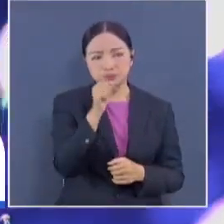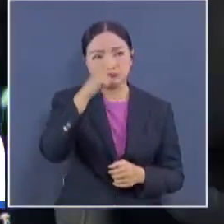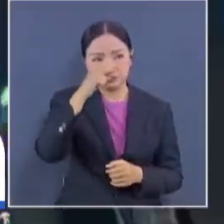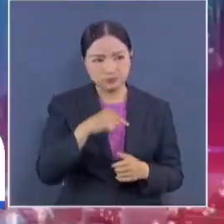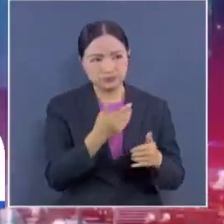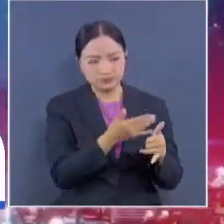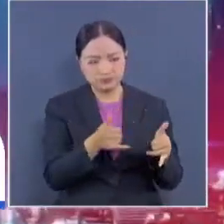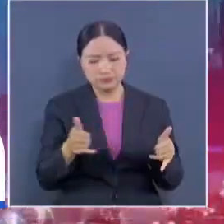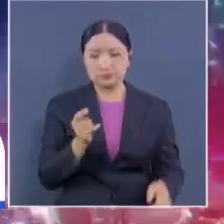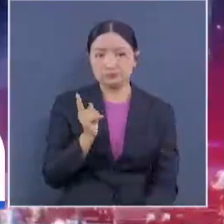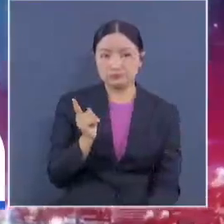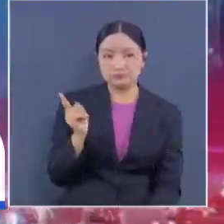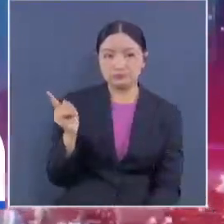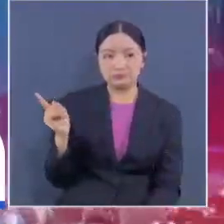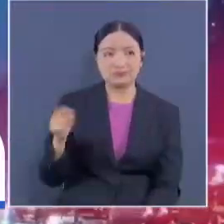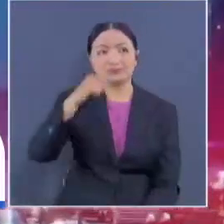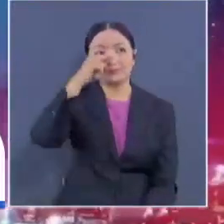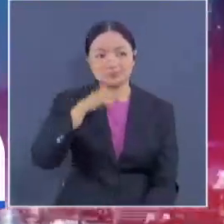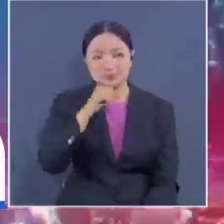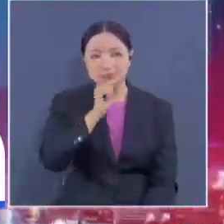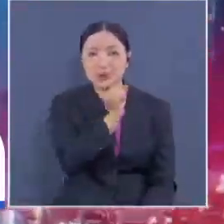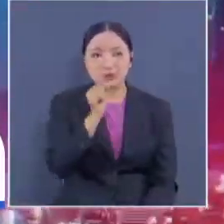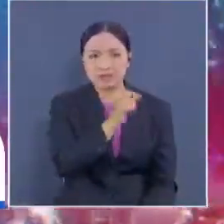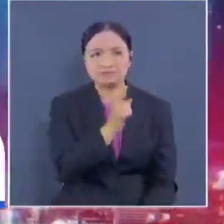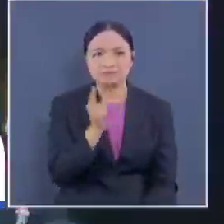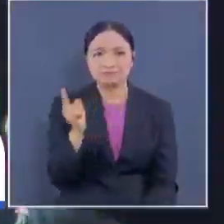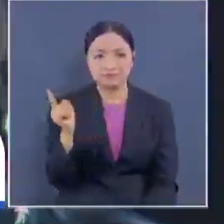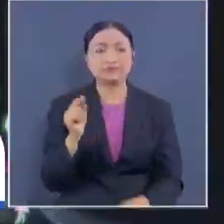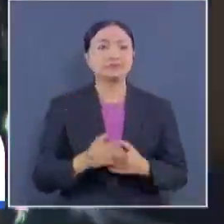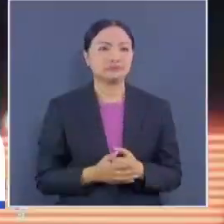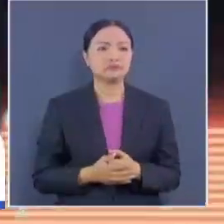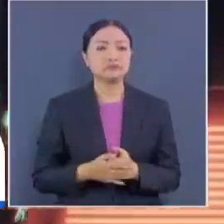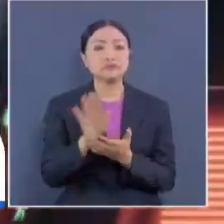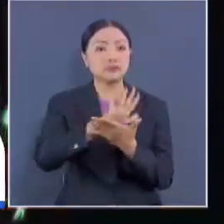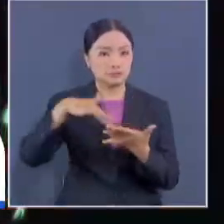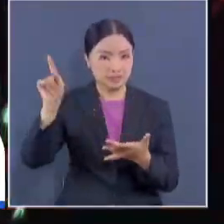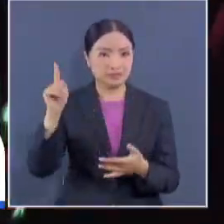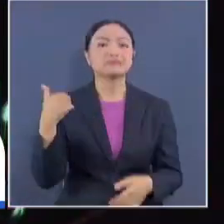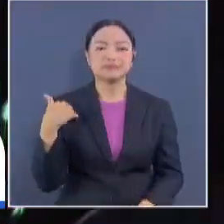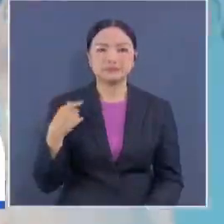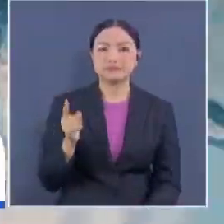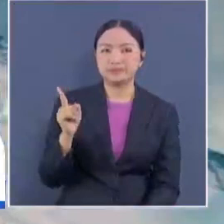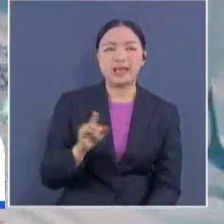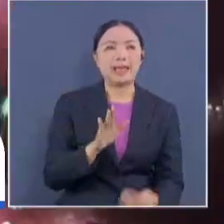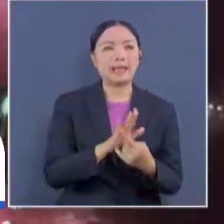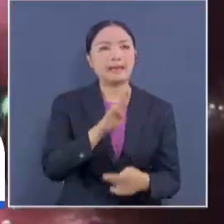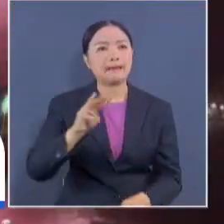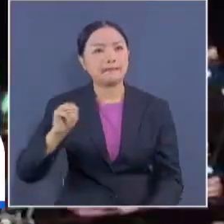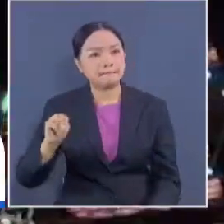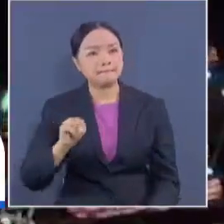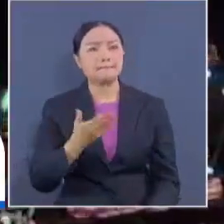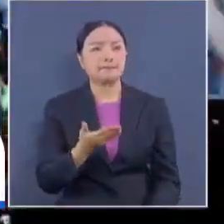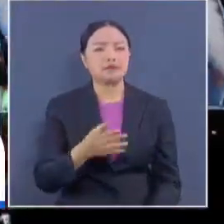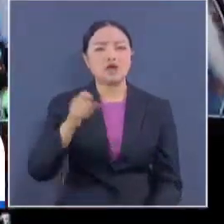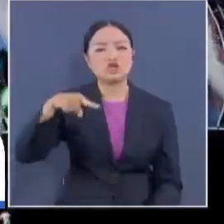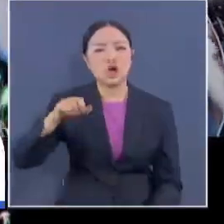แลม PP บิลกิ้นปามี่โบกี้ไลออนและอีกมากมายค่ะรวมถึงศิลปินต่างประเทศนะคะอย่างแบมแบมซอนมีและซันดราป